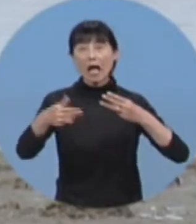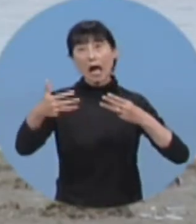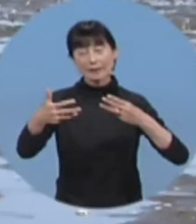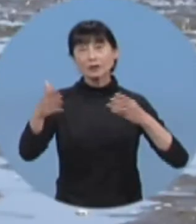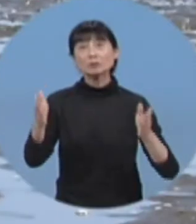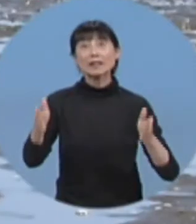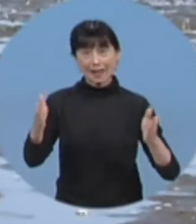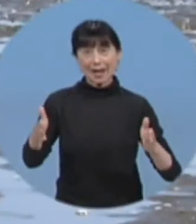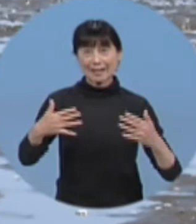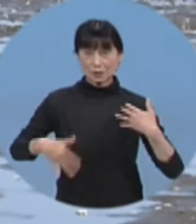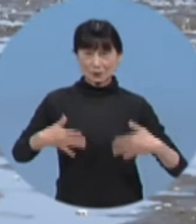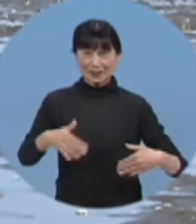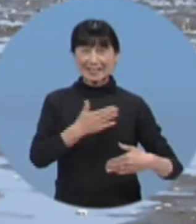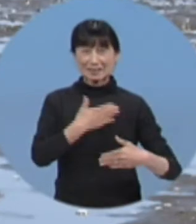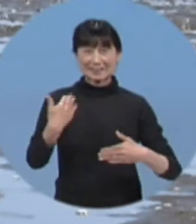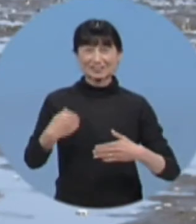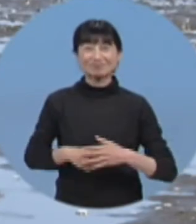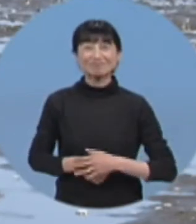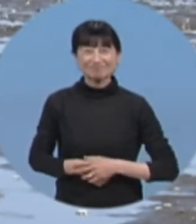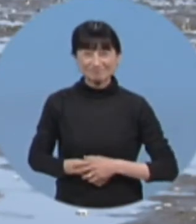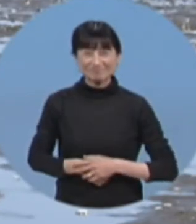まで潮干狩りを楽しむことができます。